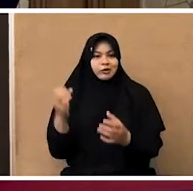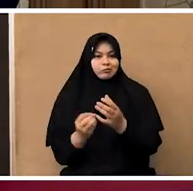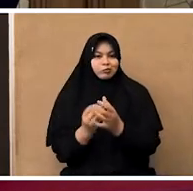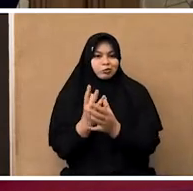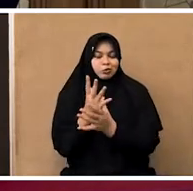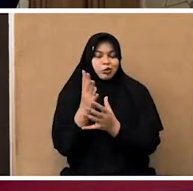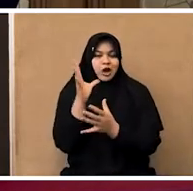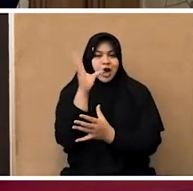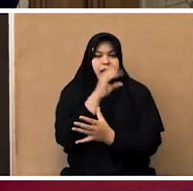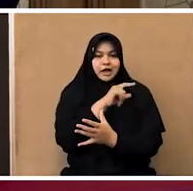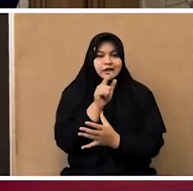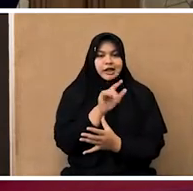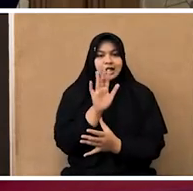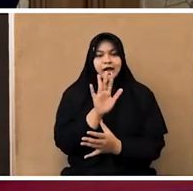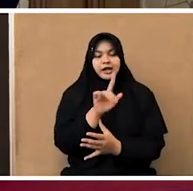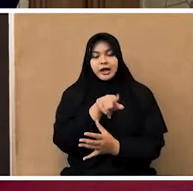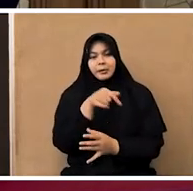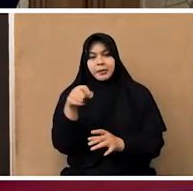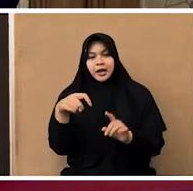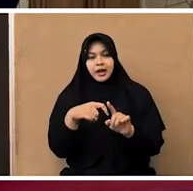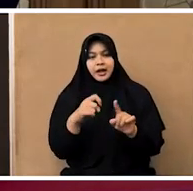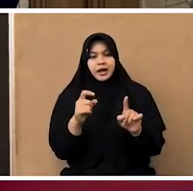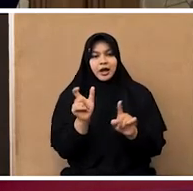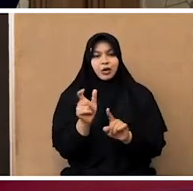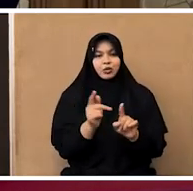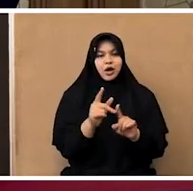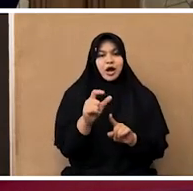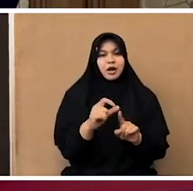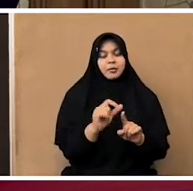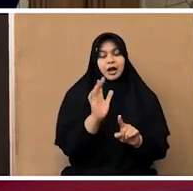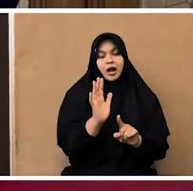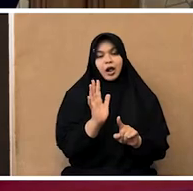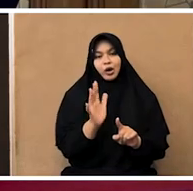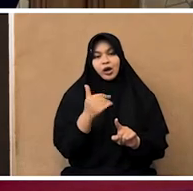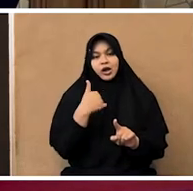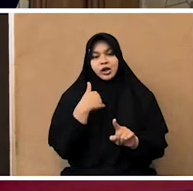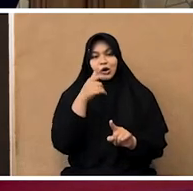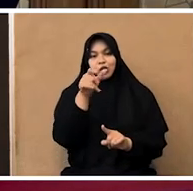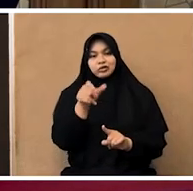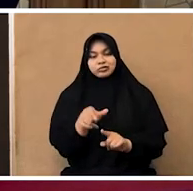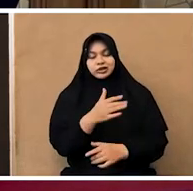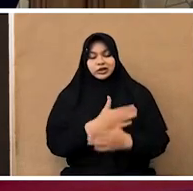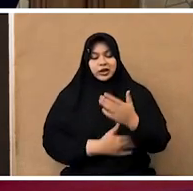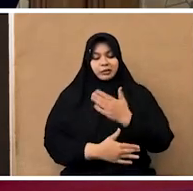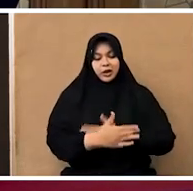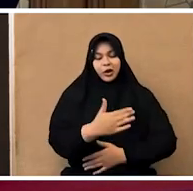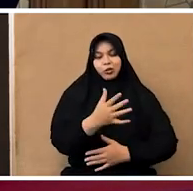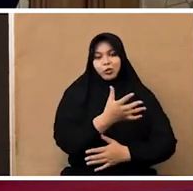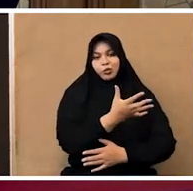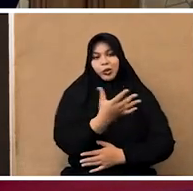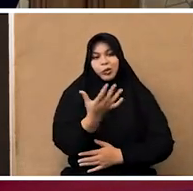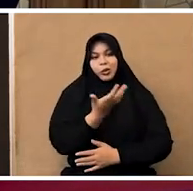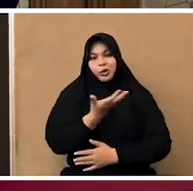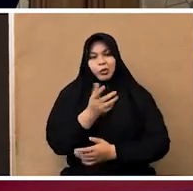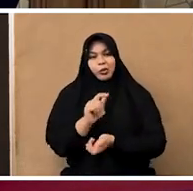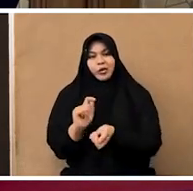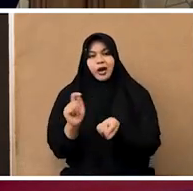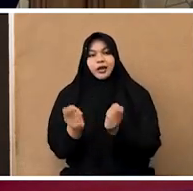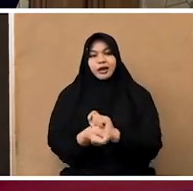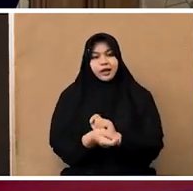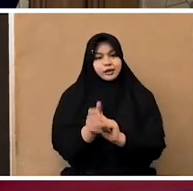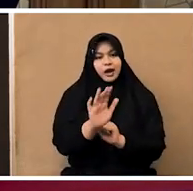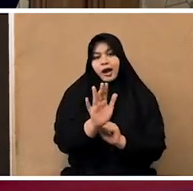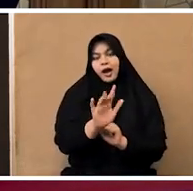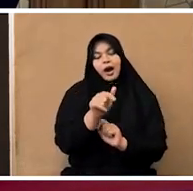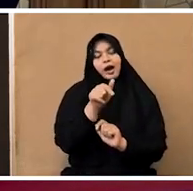jangan sampai KUHP ini malah ketika ada seseorang disabilitas terus kemudian bawaannya tuh mau mau menggantikan